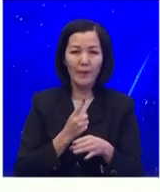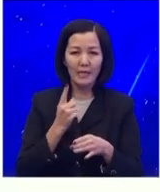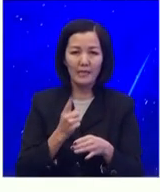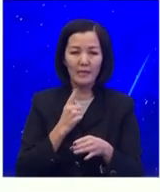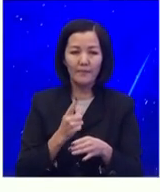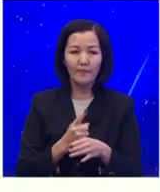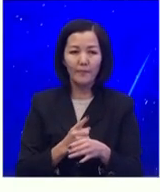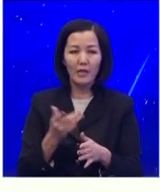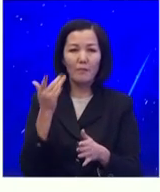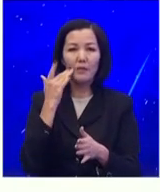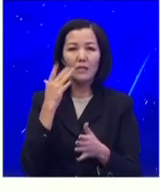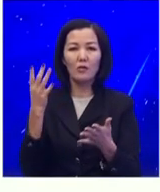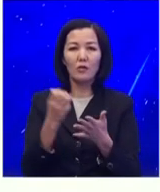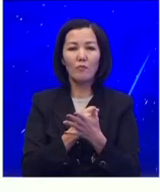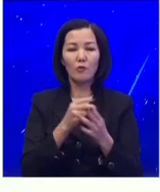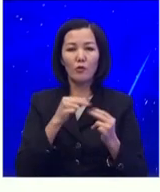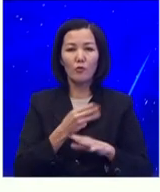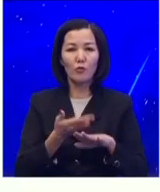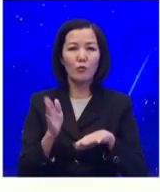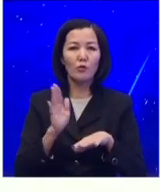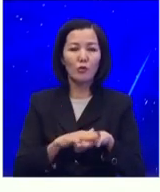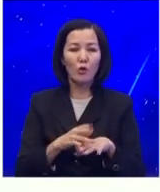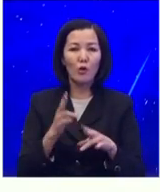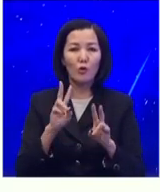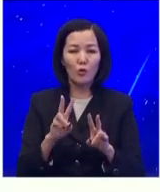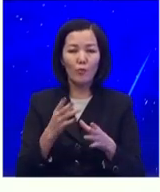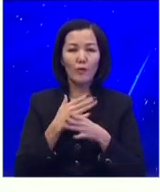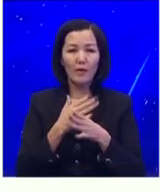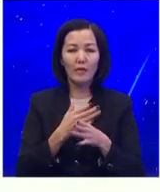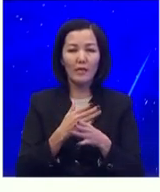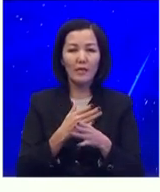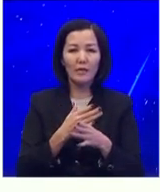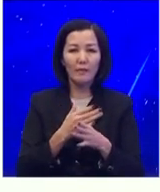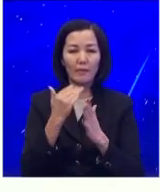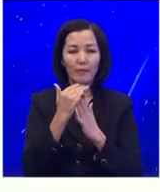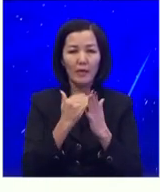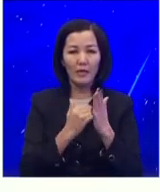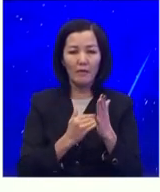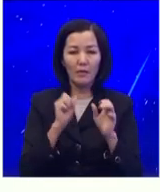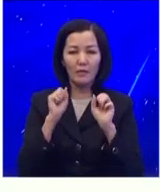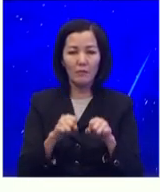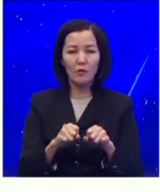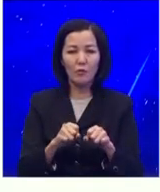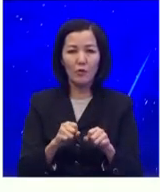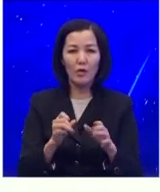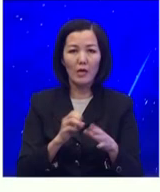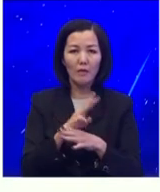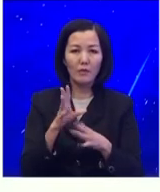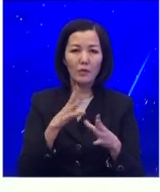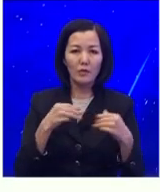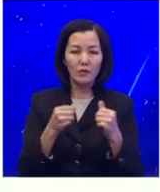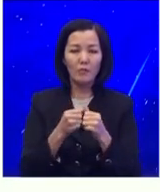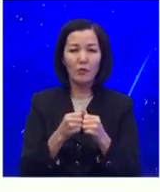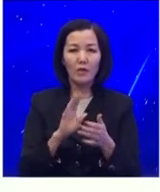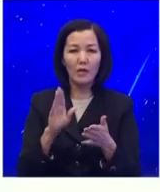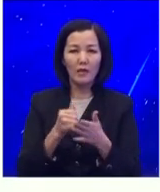Найти постоянную работу здоровому мужчине очень сложно, но благодаря программе «Дорожная карта занятости» я смогу теперь содержать свою семью. И самое